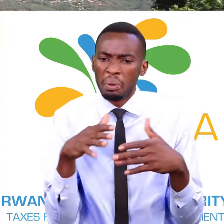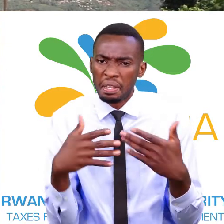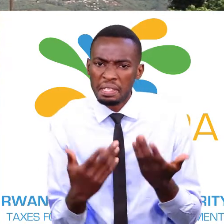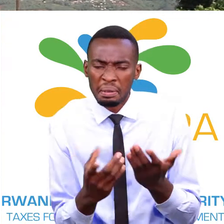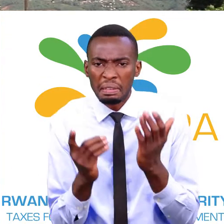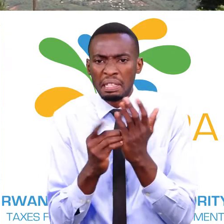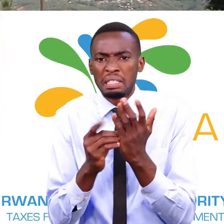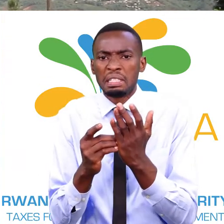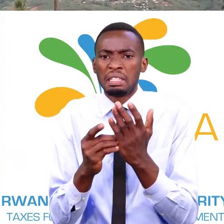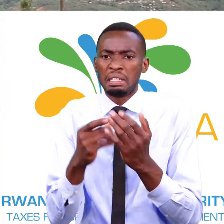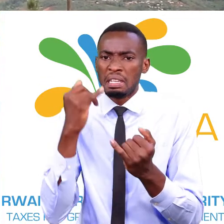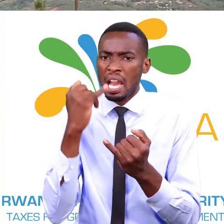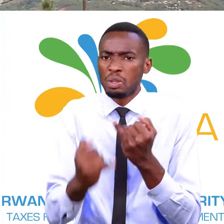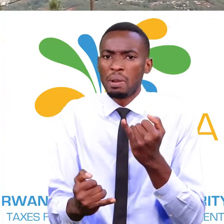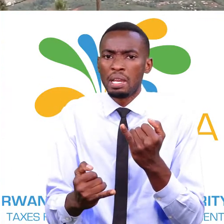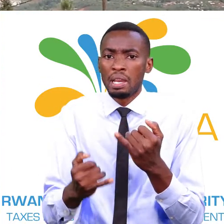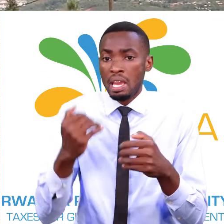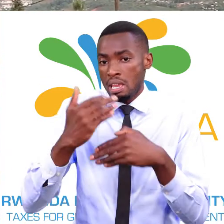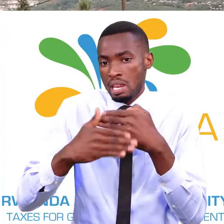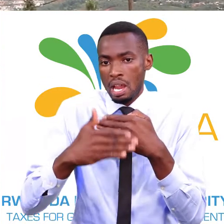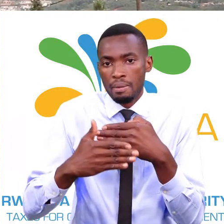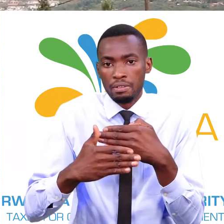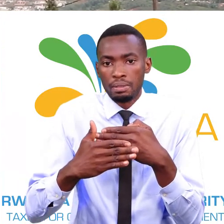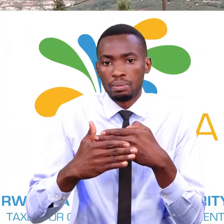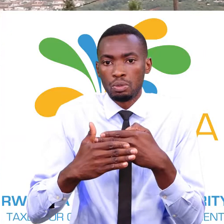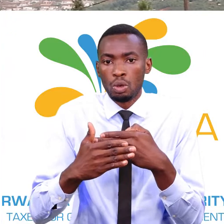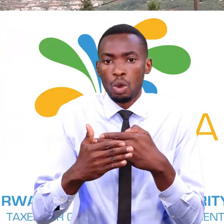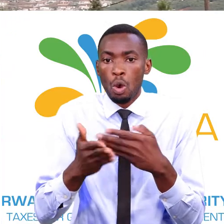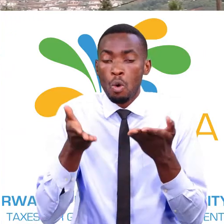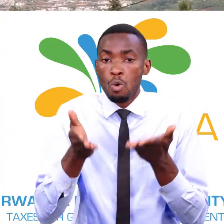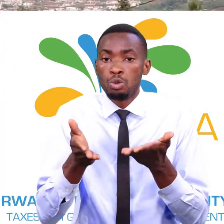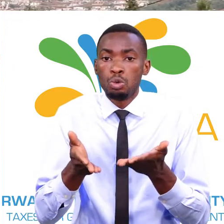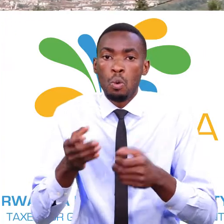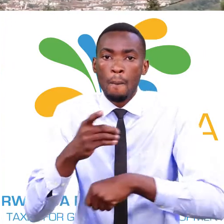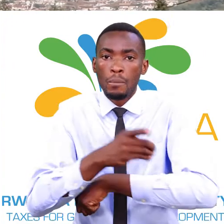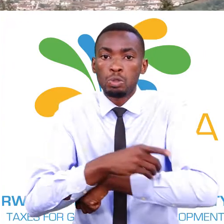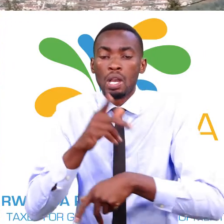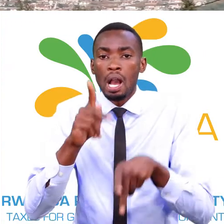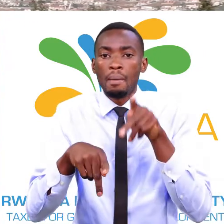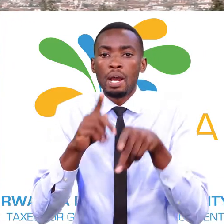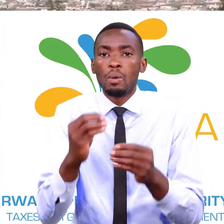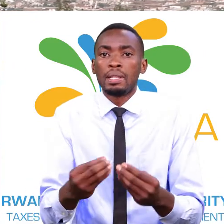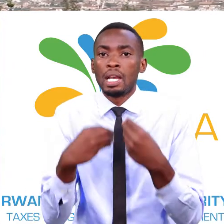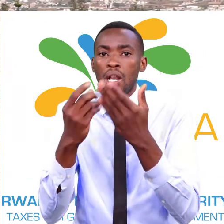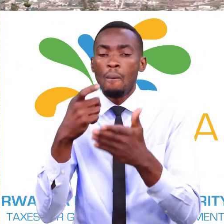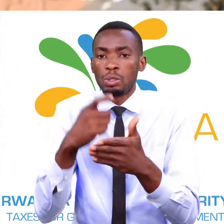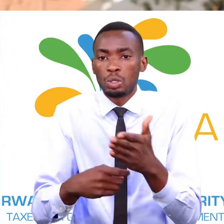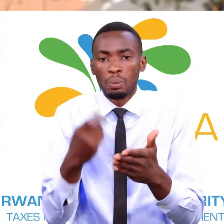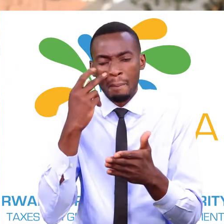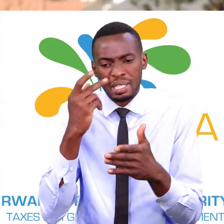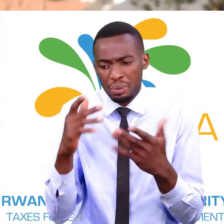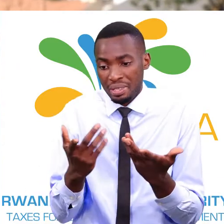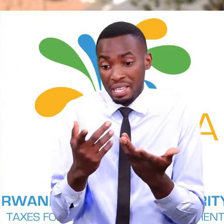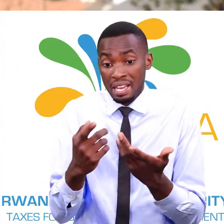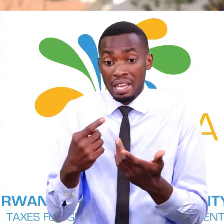se ko itariki ya nyuma kubarebwa n'umusoro ku mutungo utimukanwa yegereje uyu munsi abatanga umusoro bahagaze bate